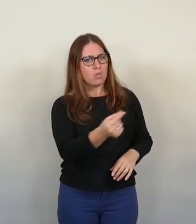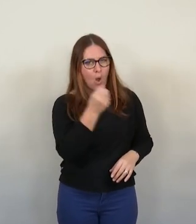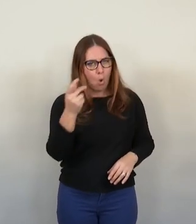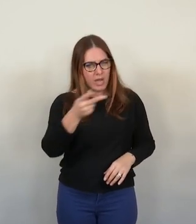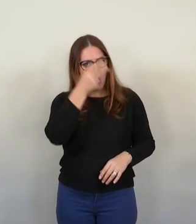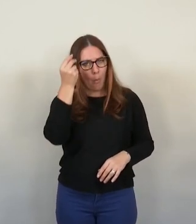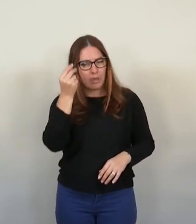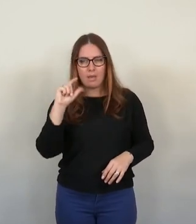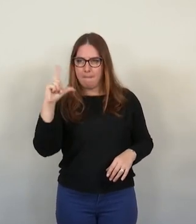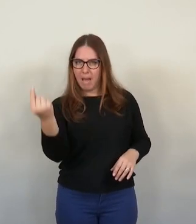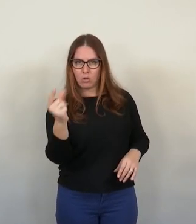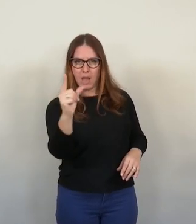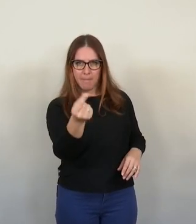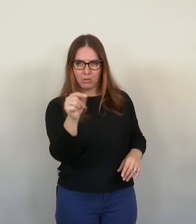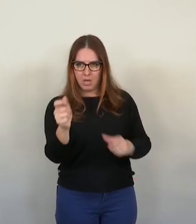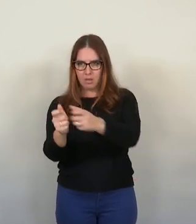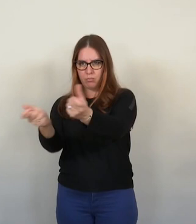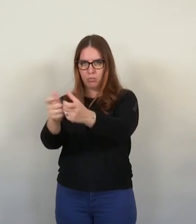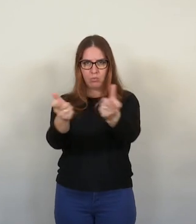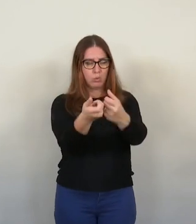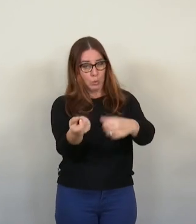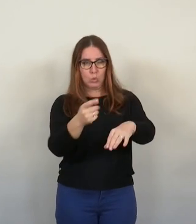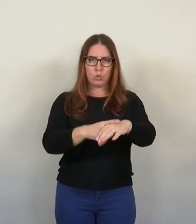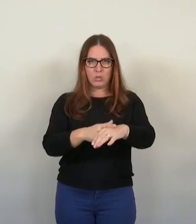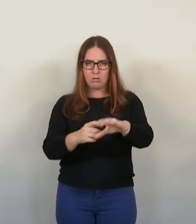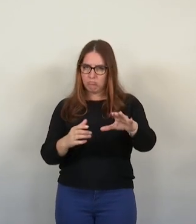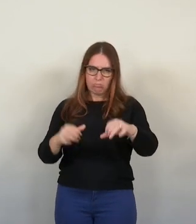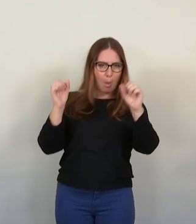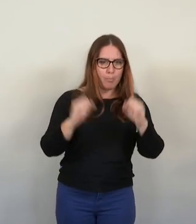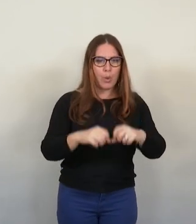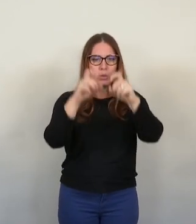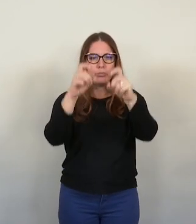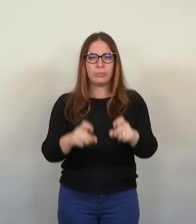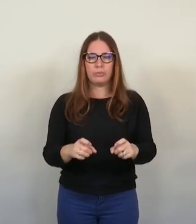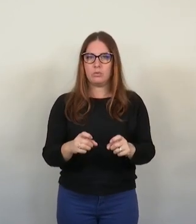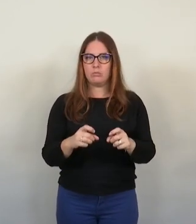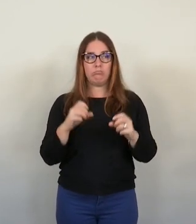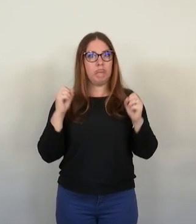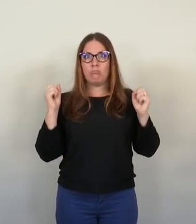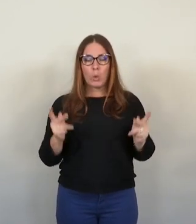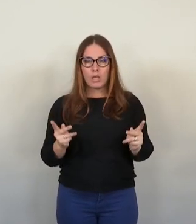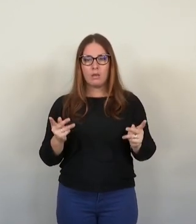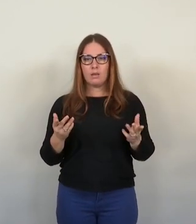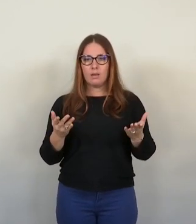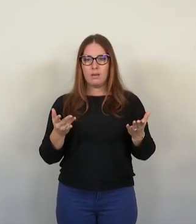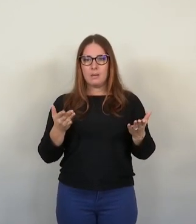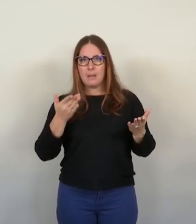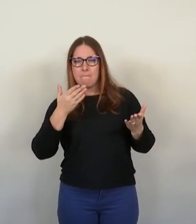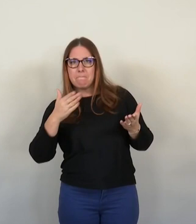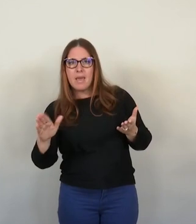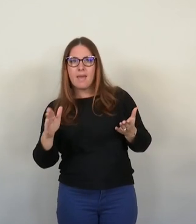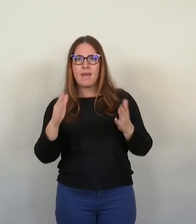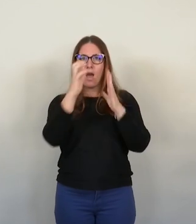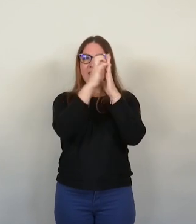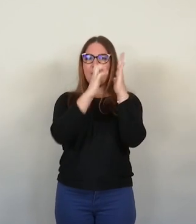certains des partenaires avaient un levier immédiat pour atteindre ses objectifs mais enfin on a l'impression à travers ces deux